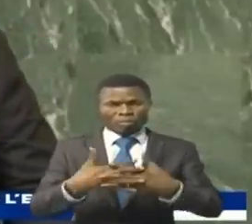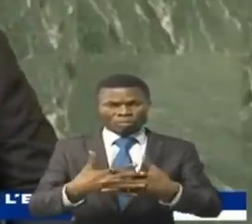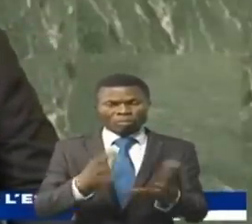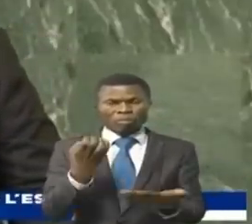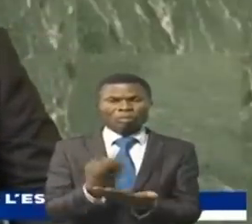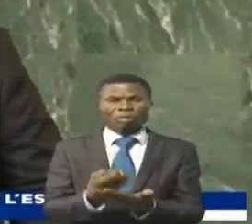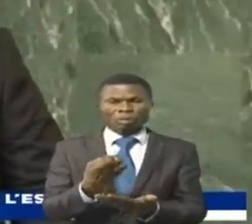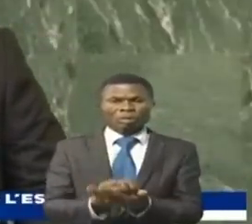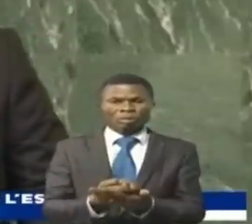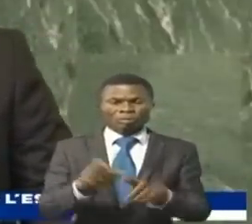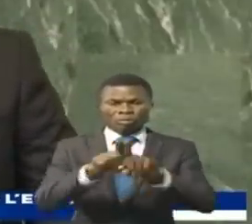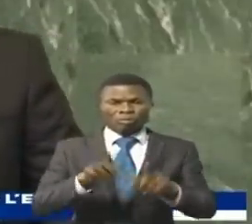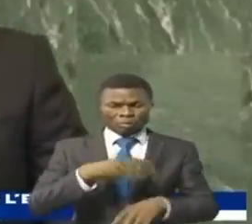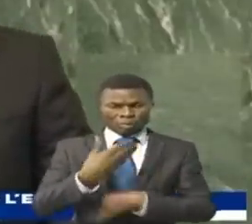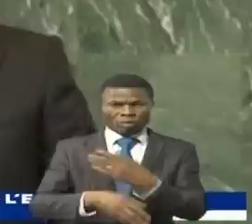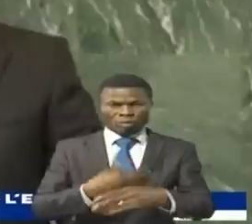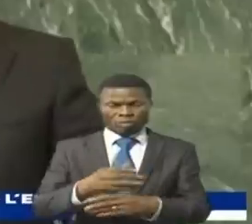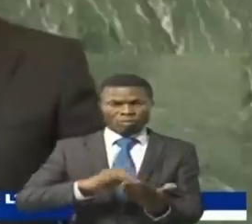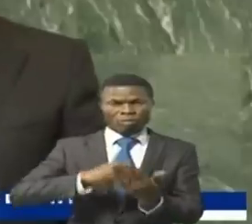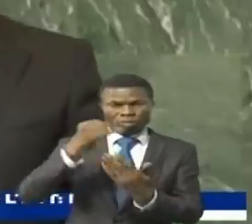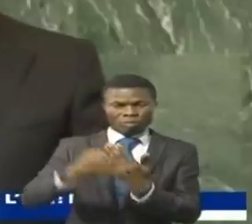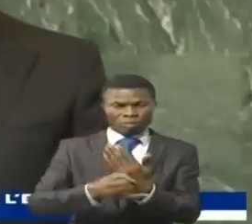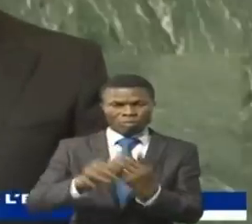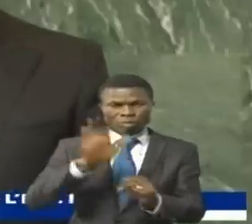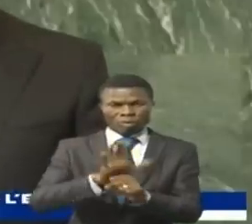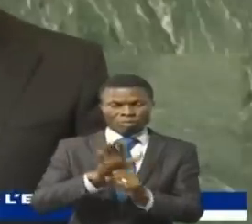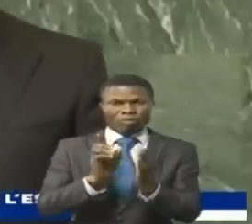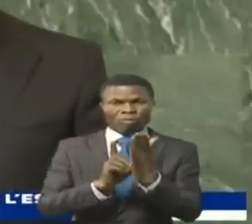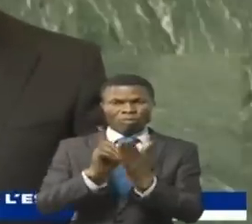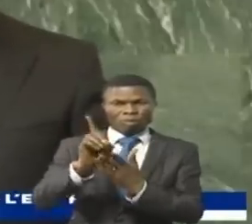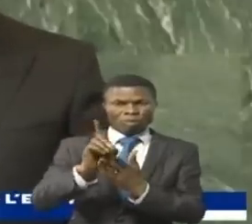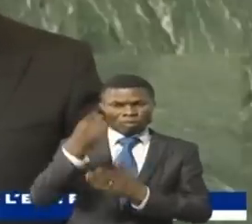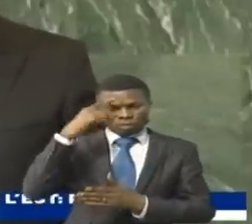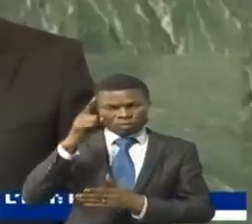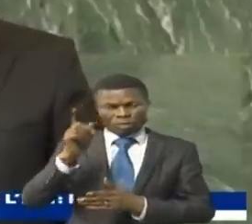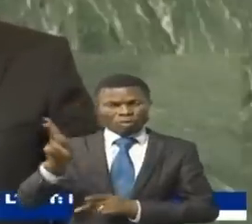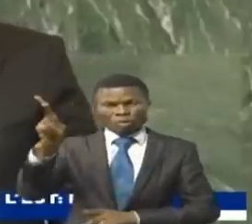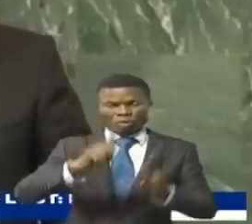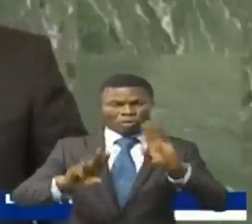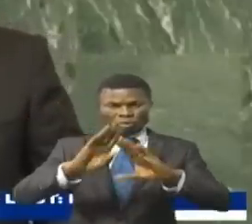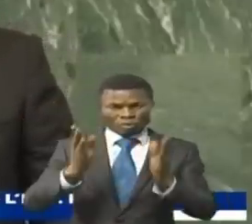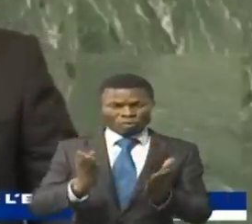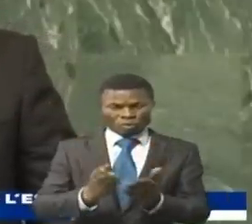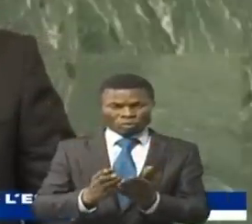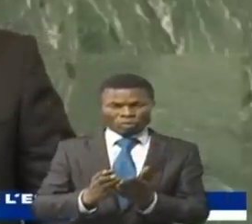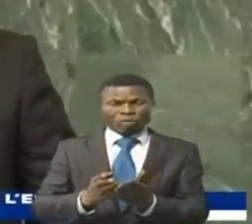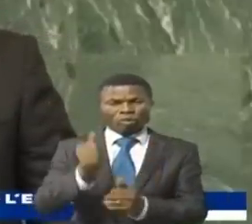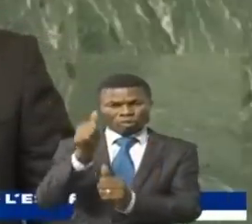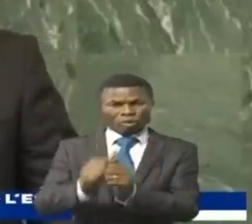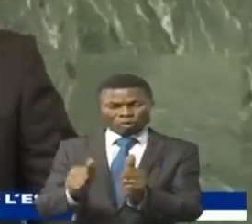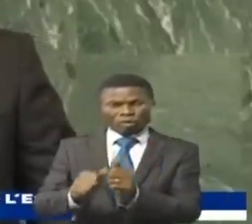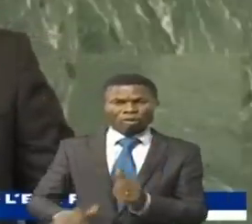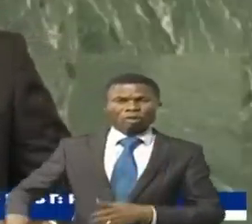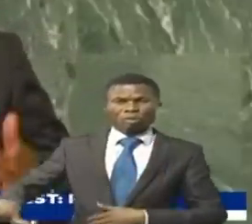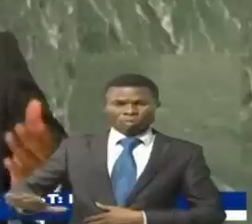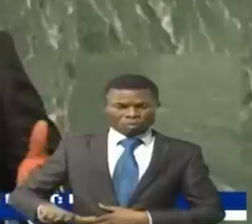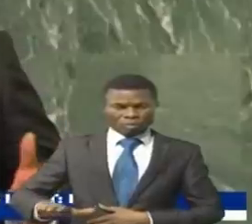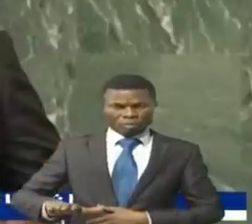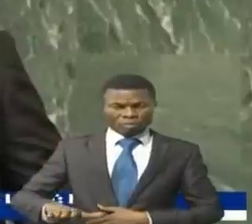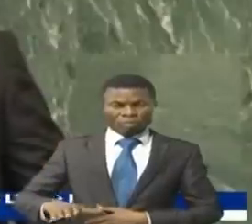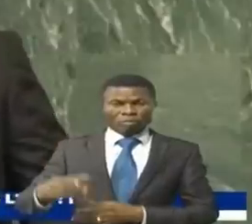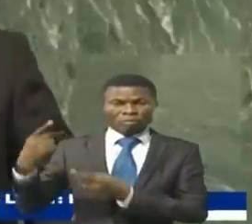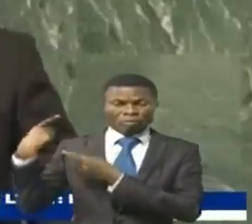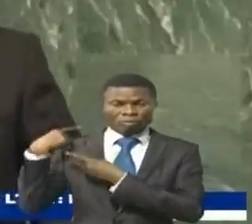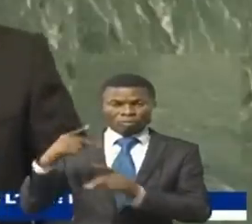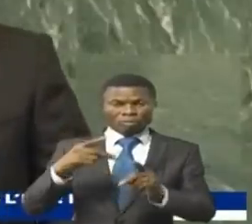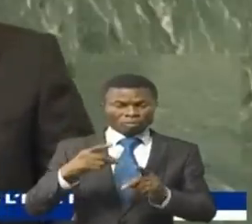économique et la réalisation de projets de développement pour nos populations respectives. En dépit de ma